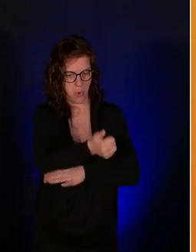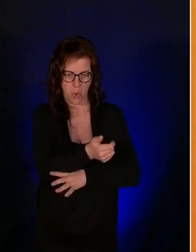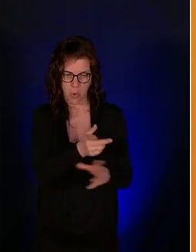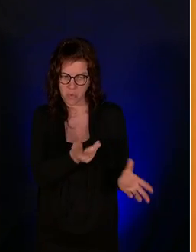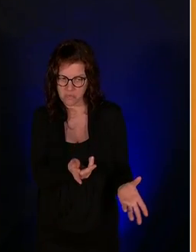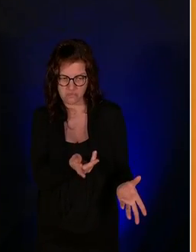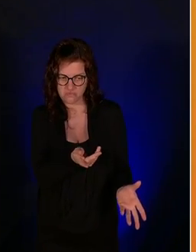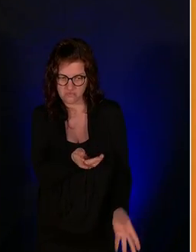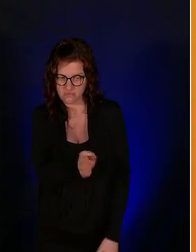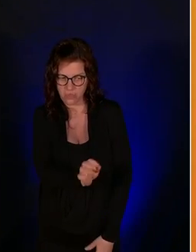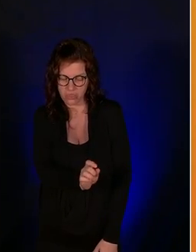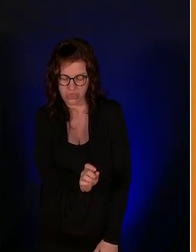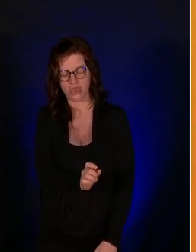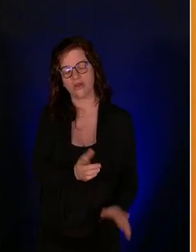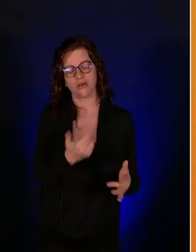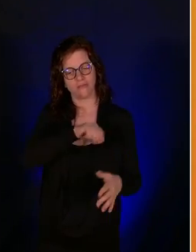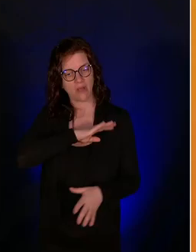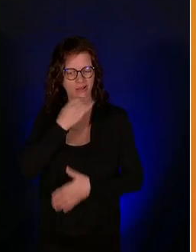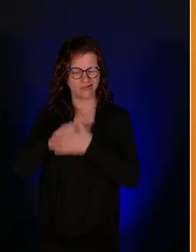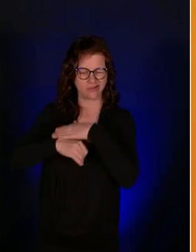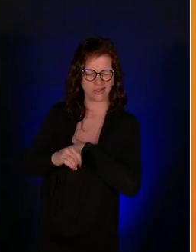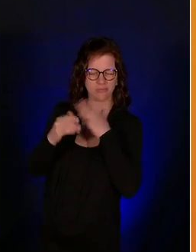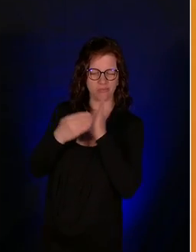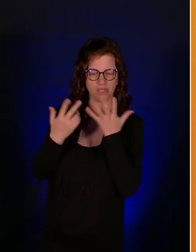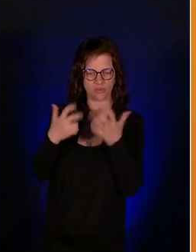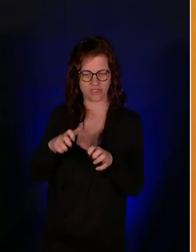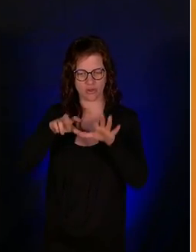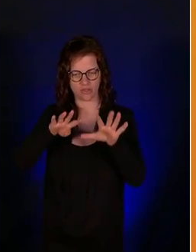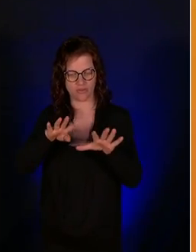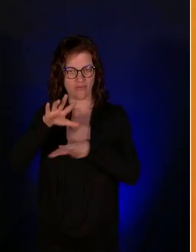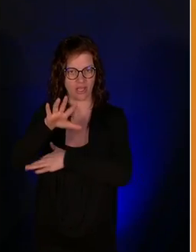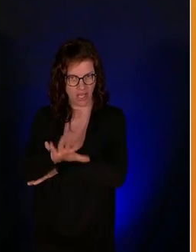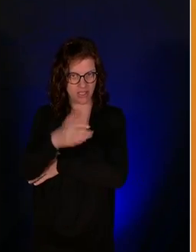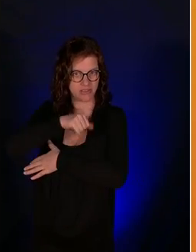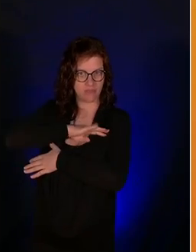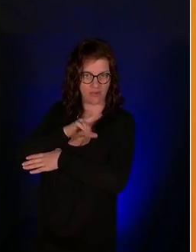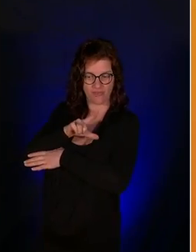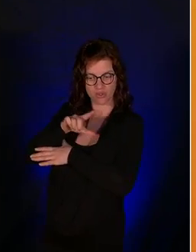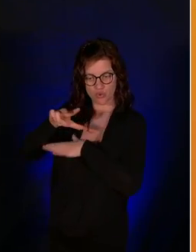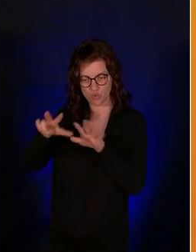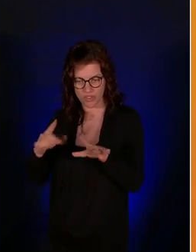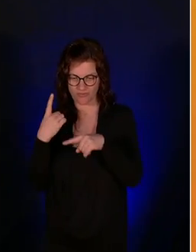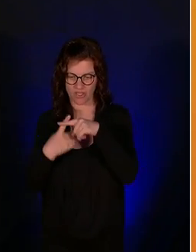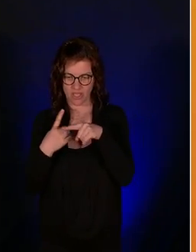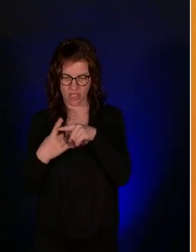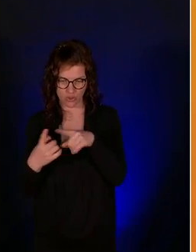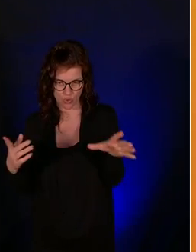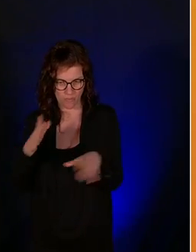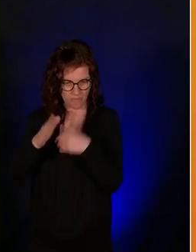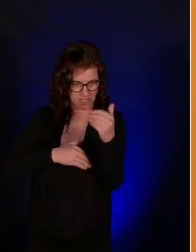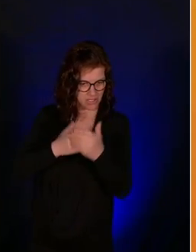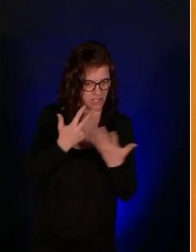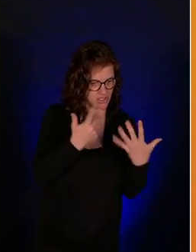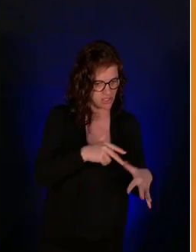puisque née en 1895, de la volonté de 28 fédérations d'industrie et de métiers, de 18 bourses du travail